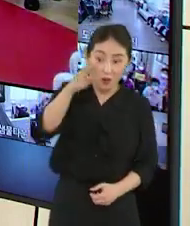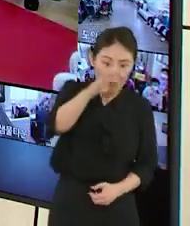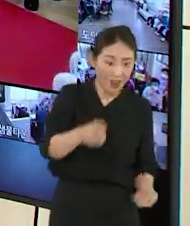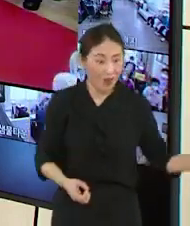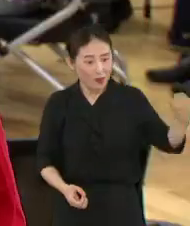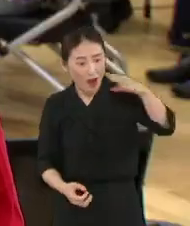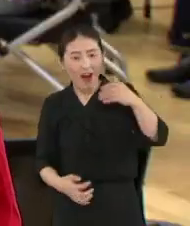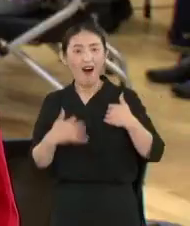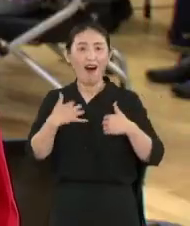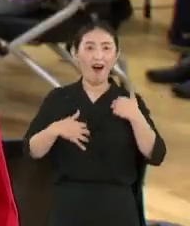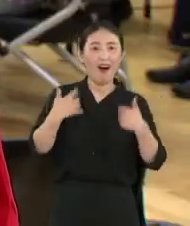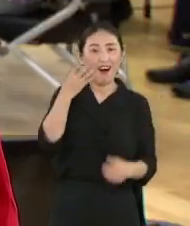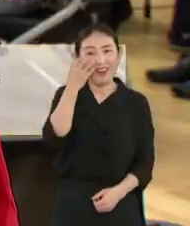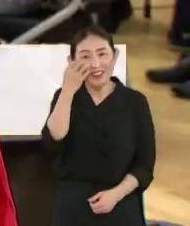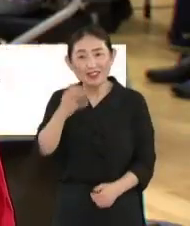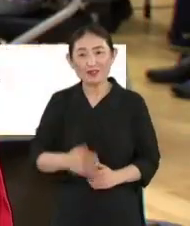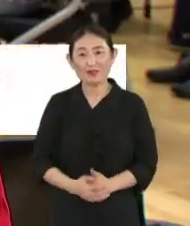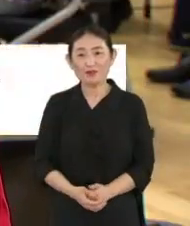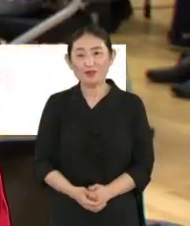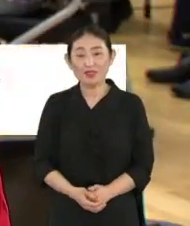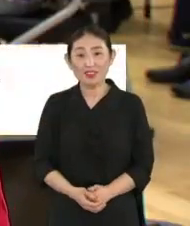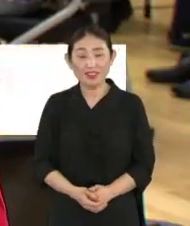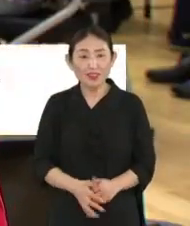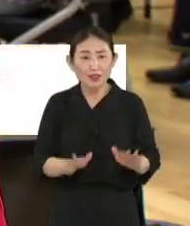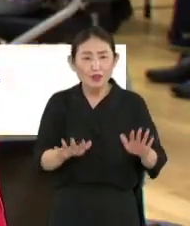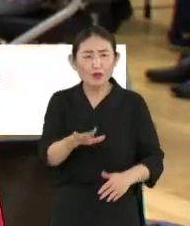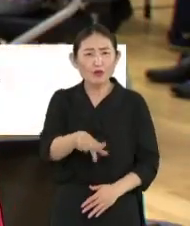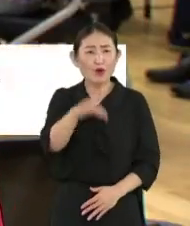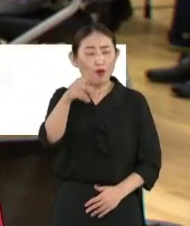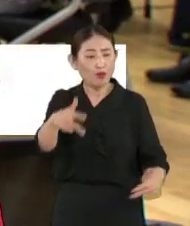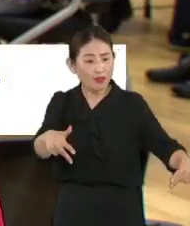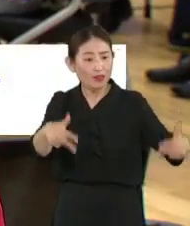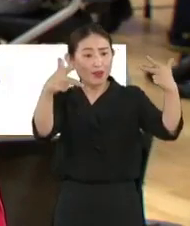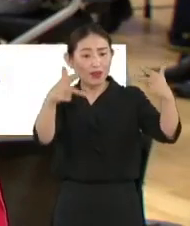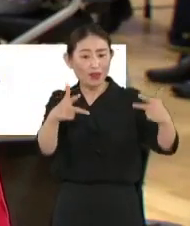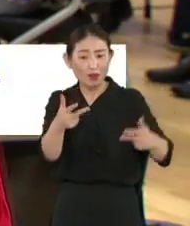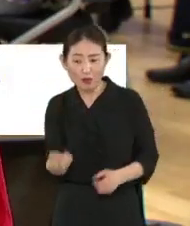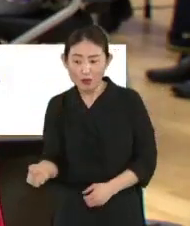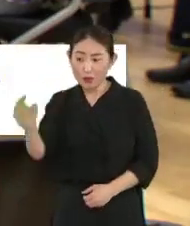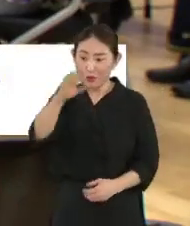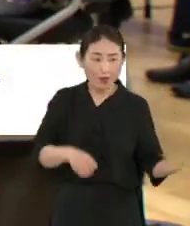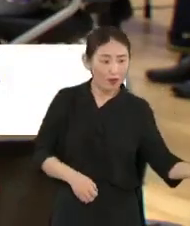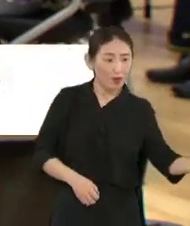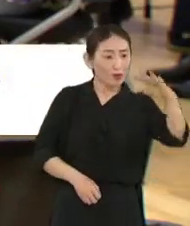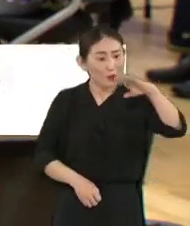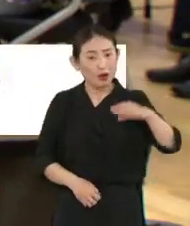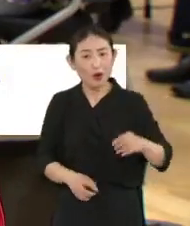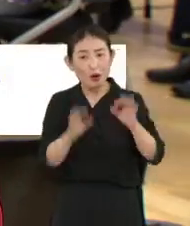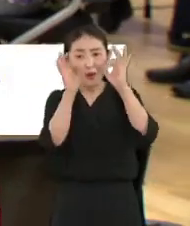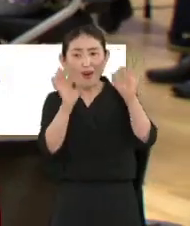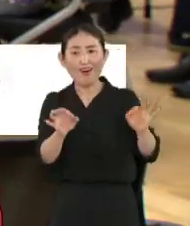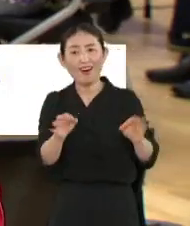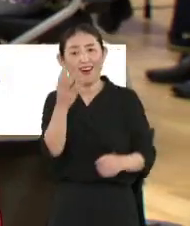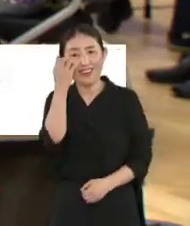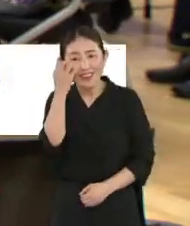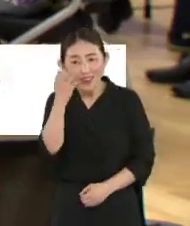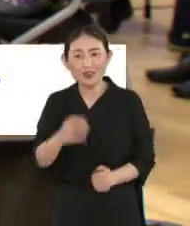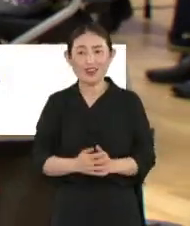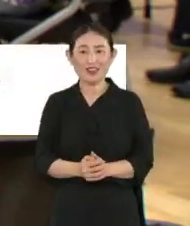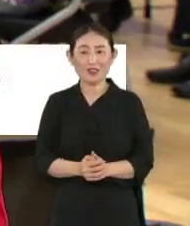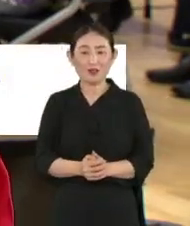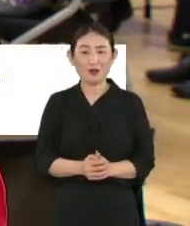합니다 다룬 마이너 접한 다는게 넘어 심기로 감사하고 총 7명으로 나와서 참석하고